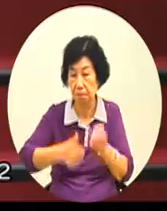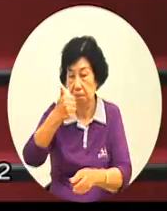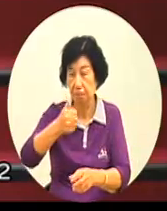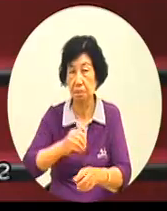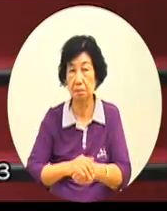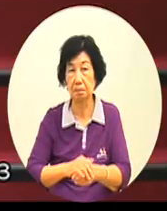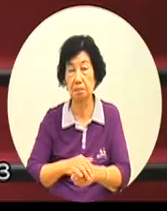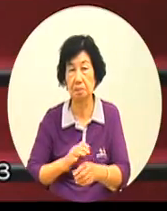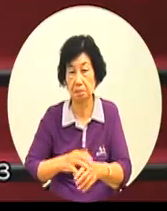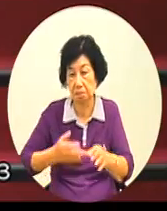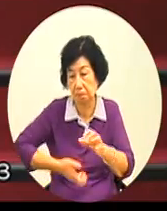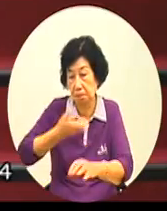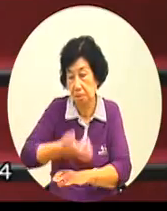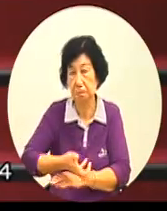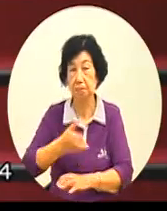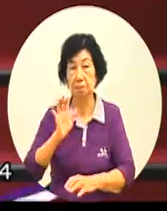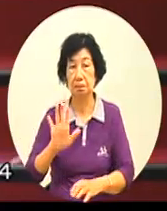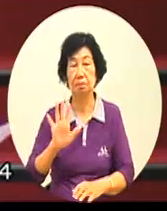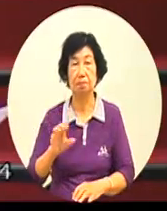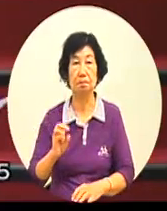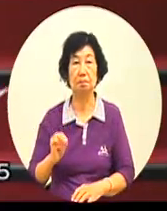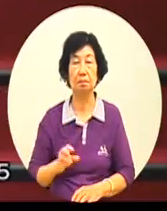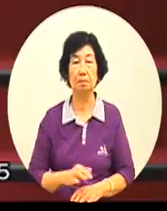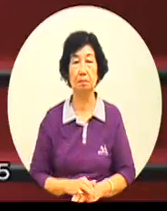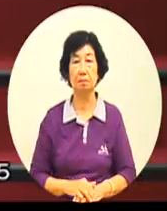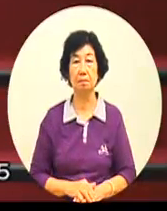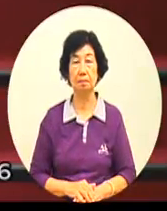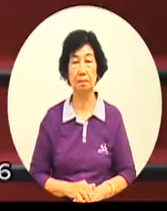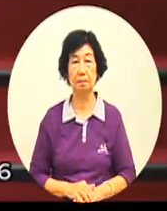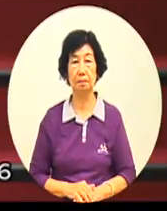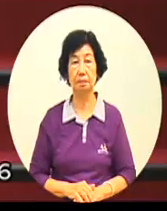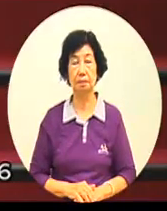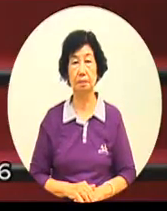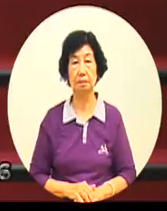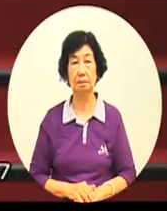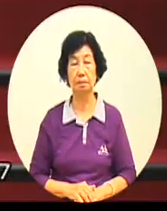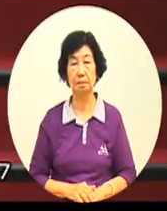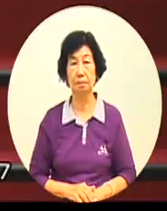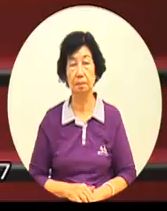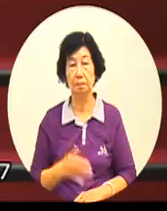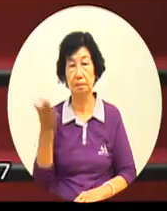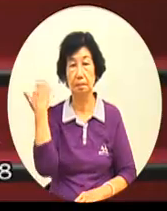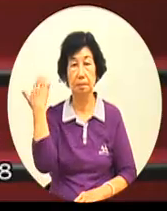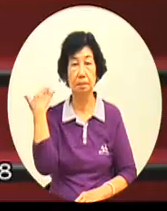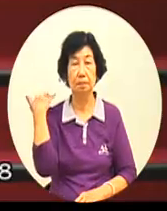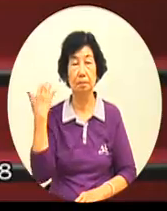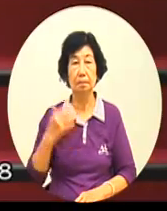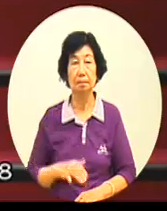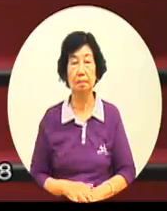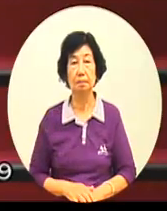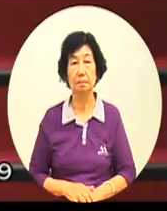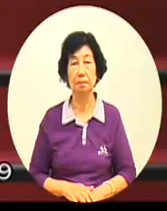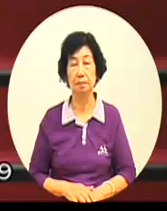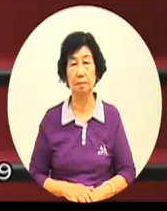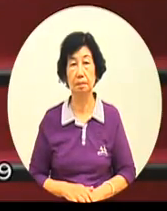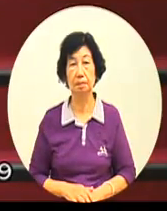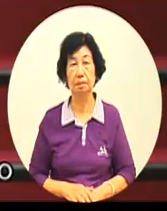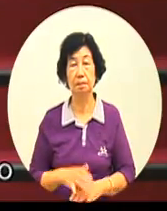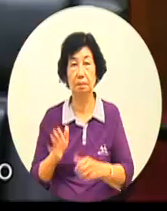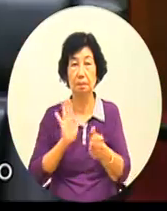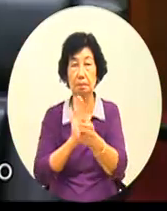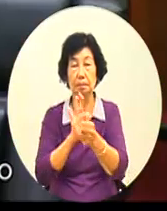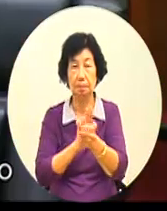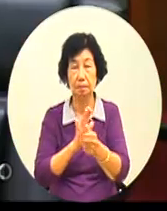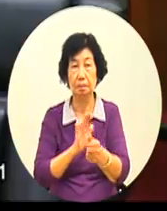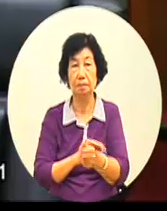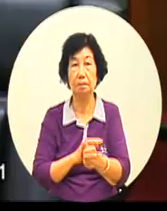了吗？就说好像过去我们原来推，我们刚刚开始